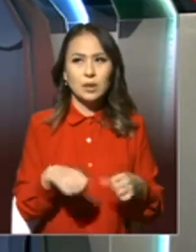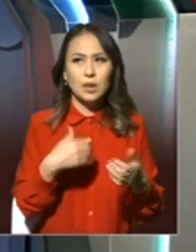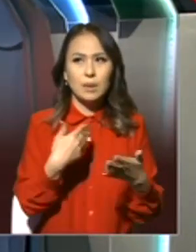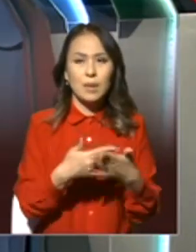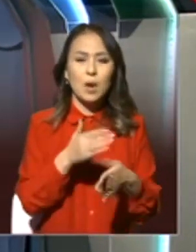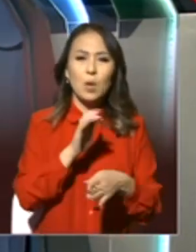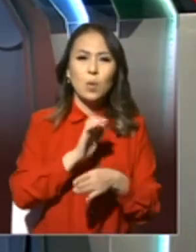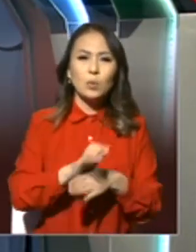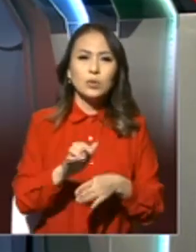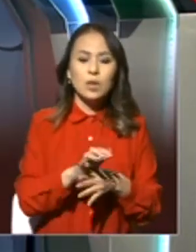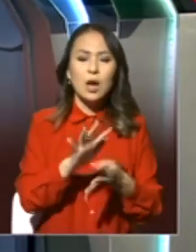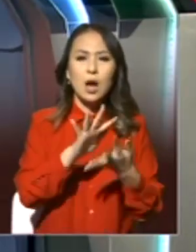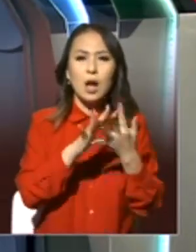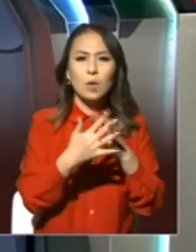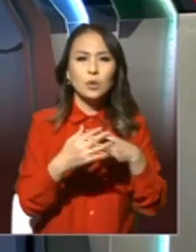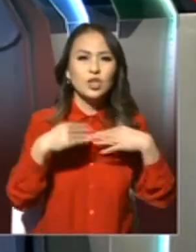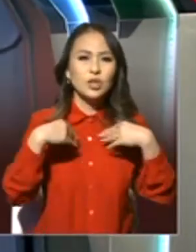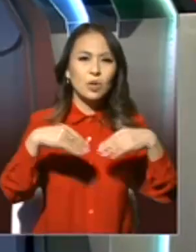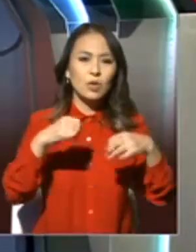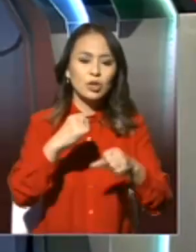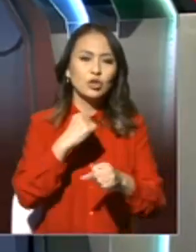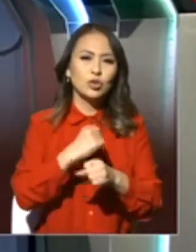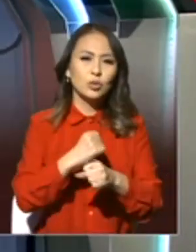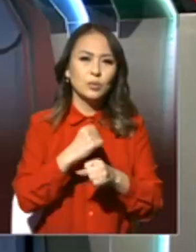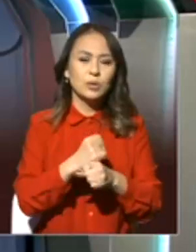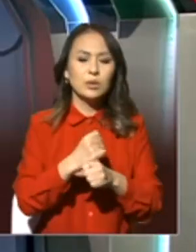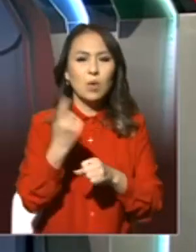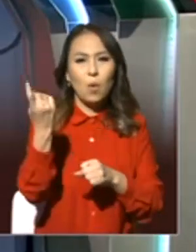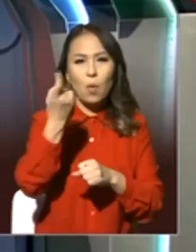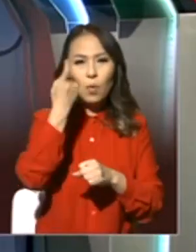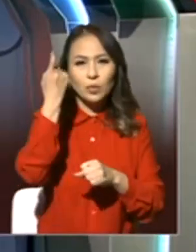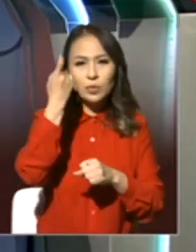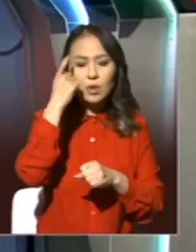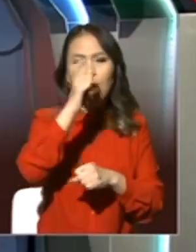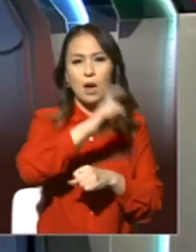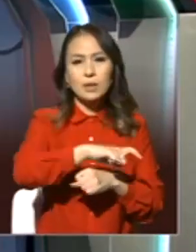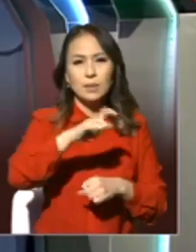Өндіруші ауыл шаруашылықта жұмыс жасап, жаңағы қожалықтардағы